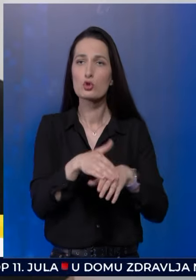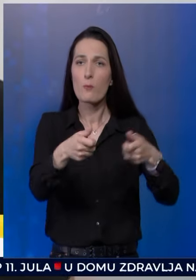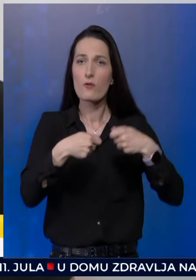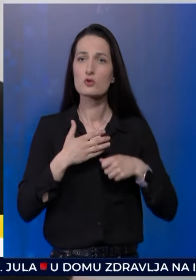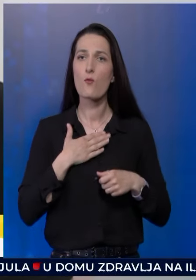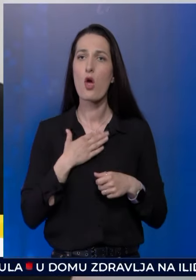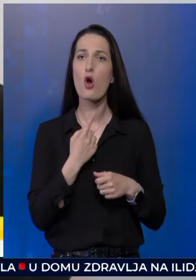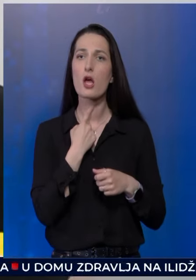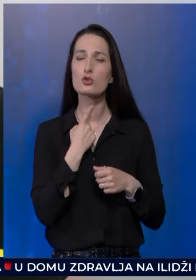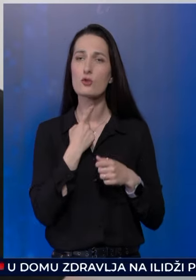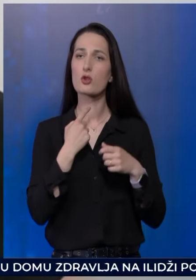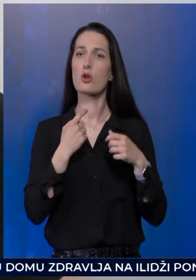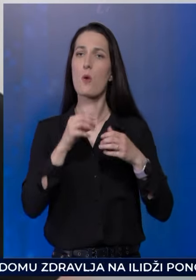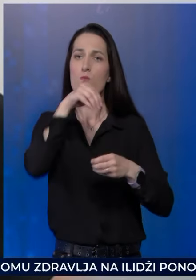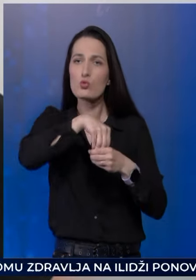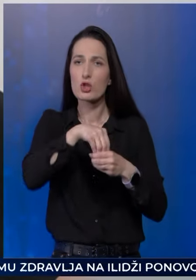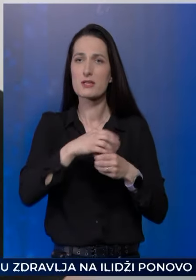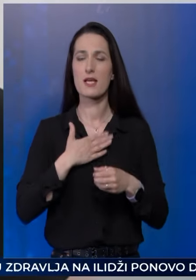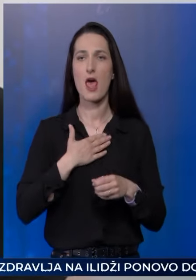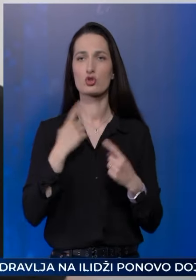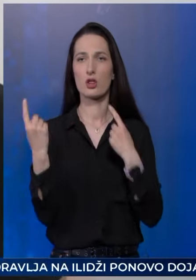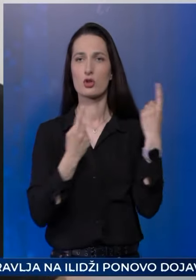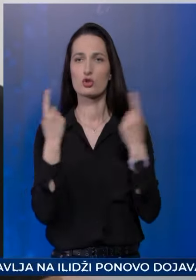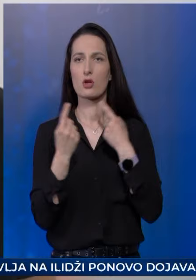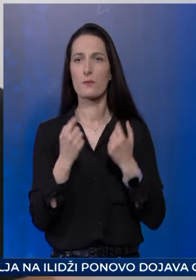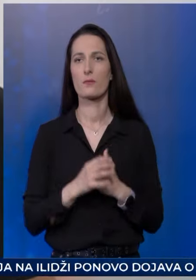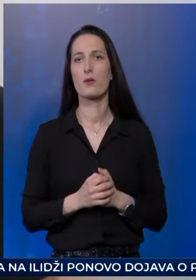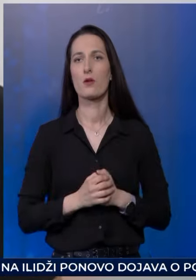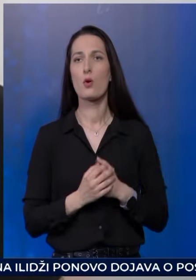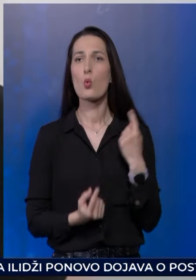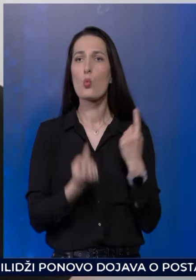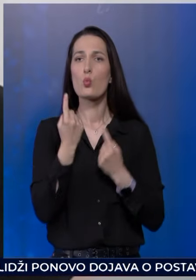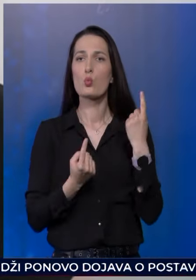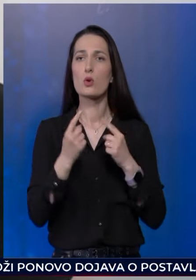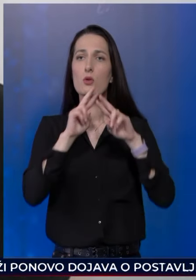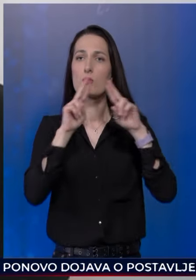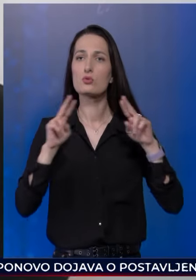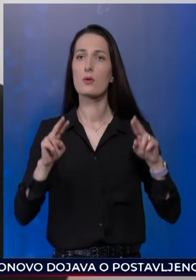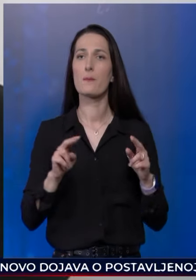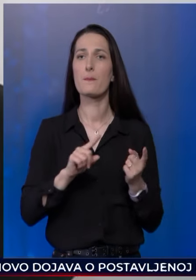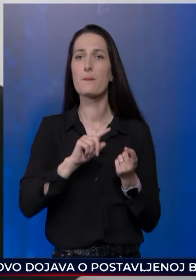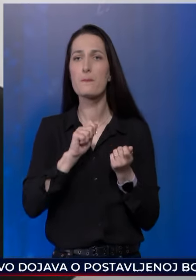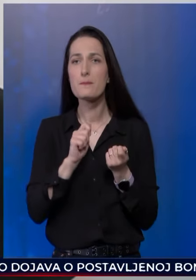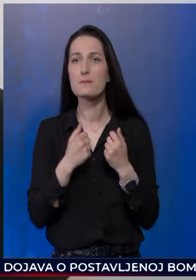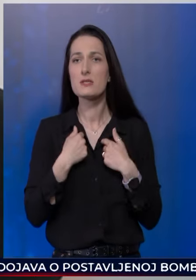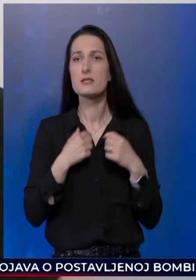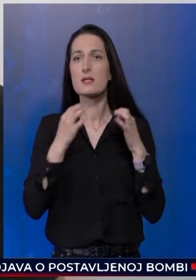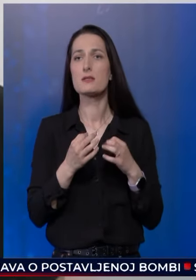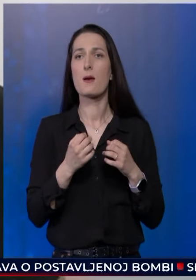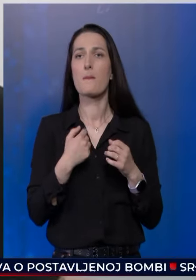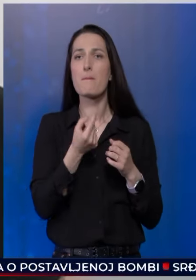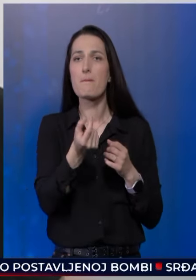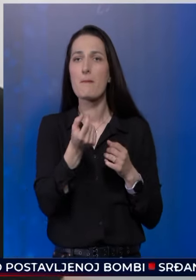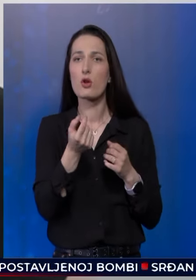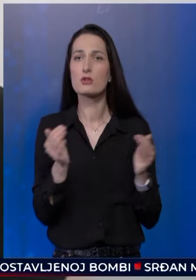povlačiti sa našeg tržišta, to jeste da počnu povlačiti svoje oglašivačke budžete sa naših tržišta. U nekim međunarodnim razmirama mi